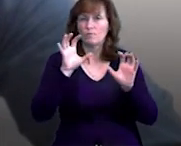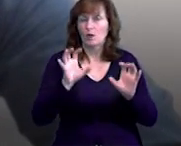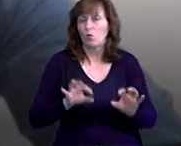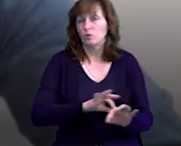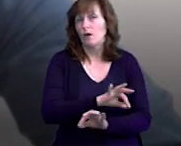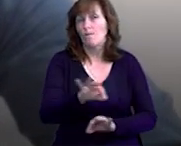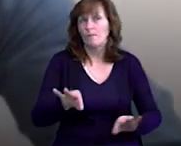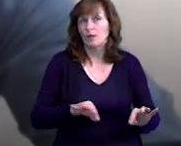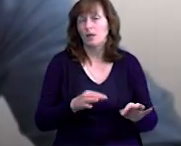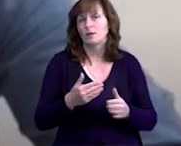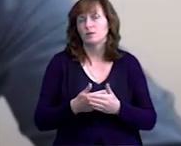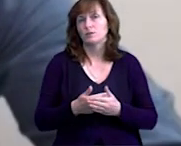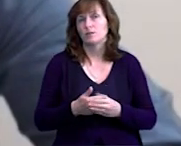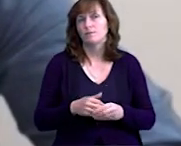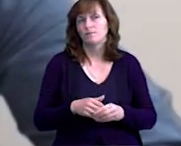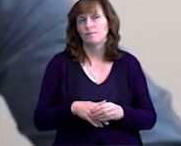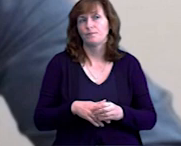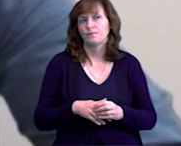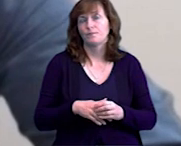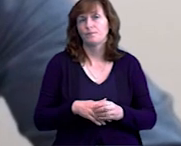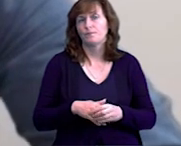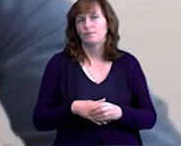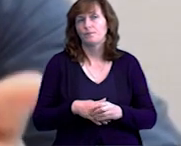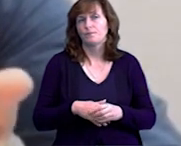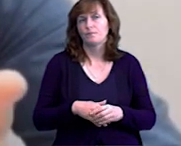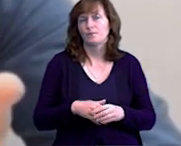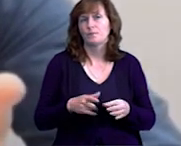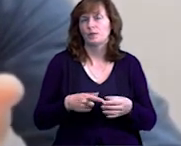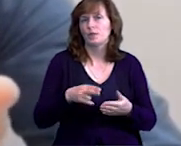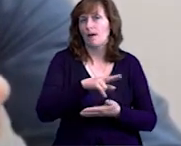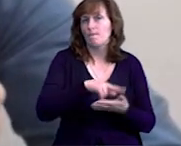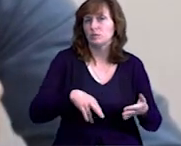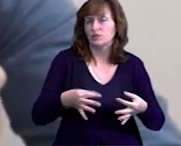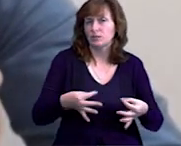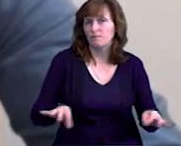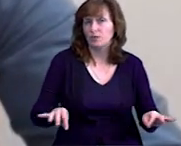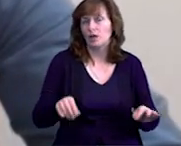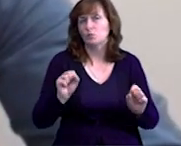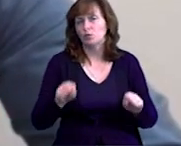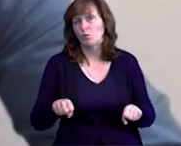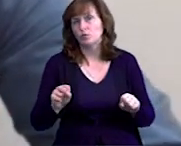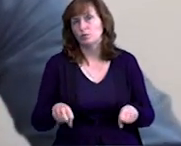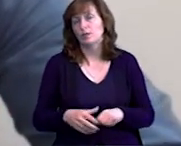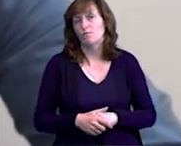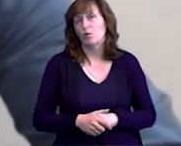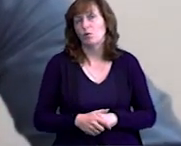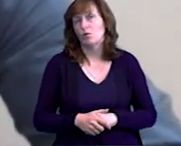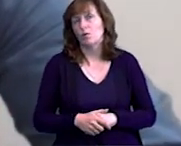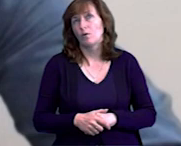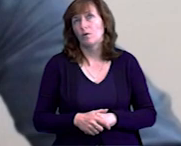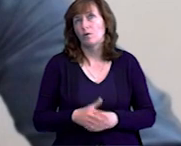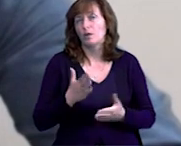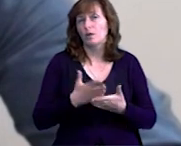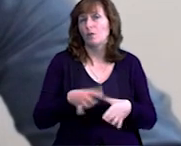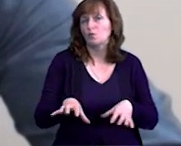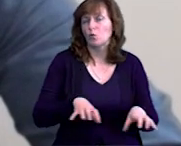законопроєкті наявна можливість проходити якби українську сертифікацію, і можливо